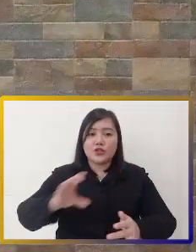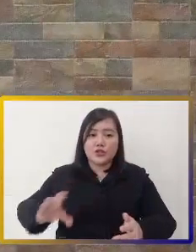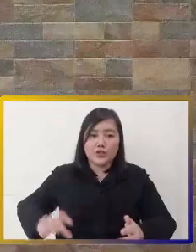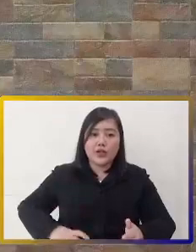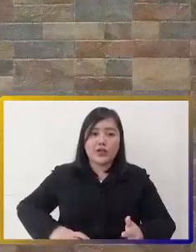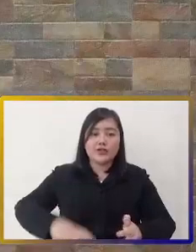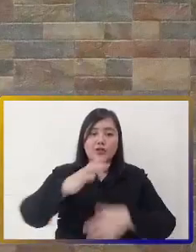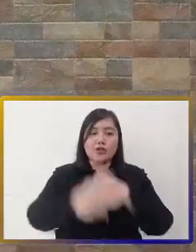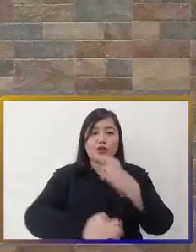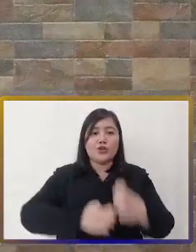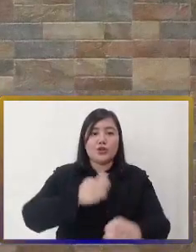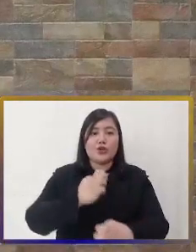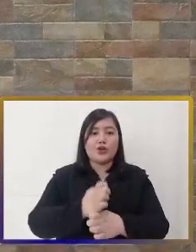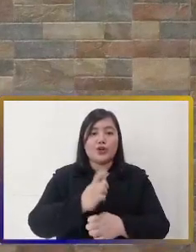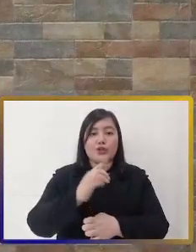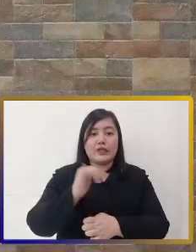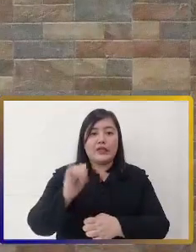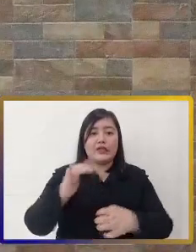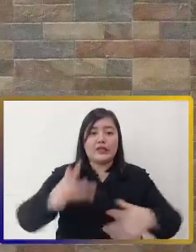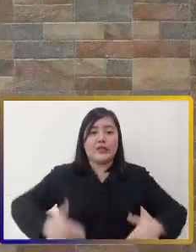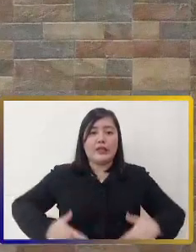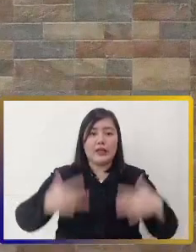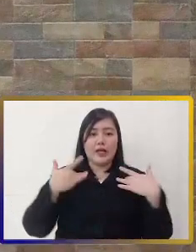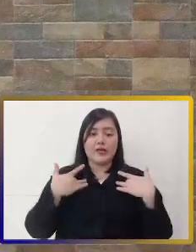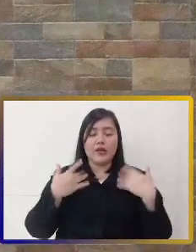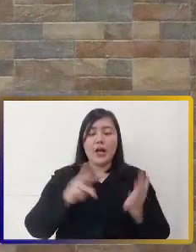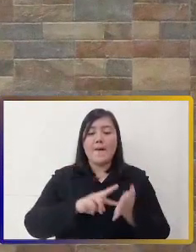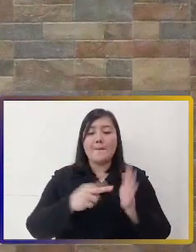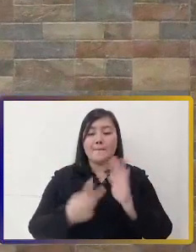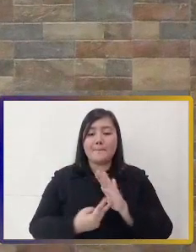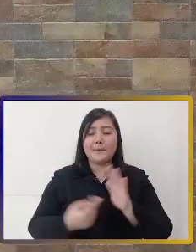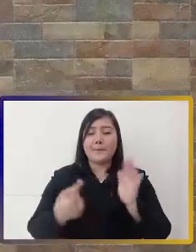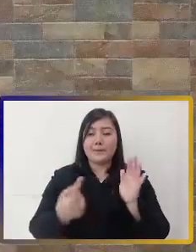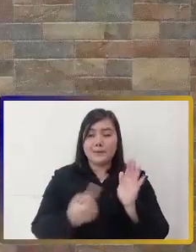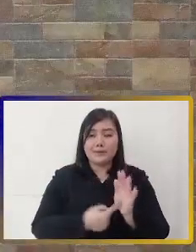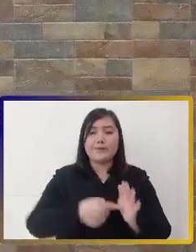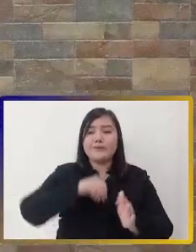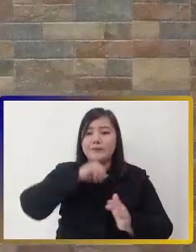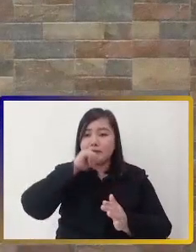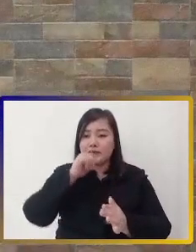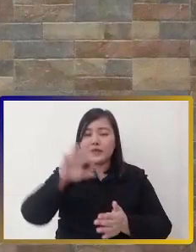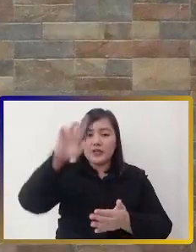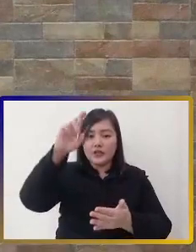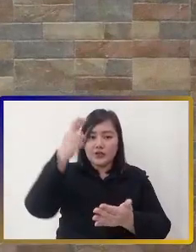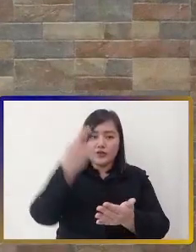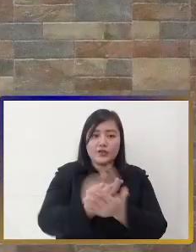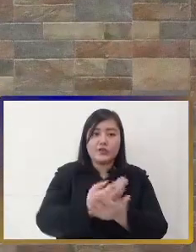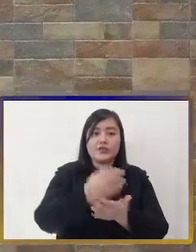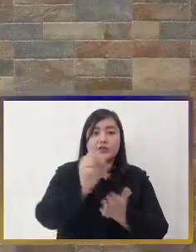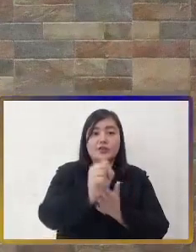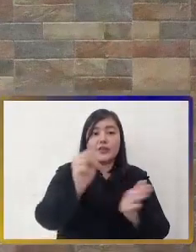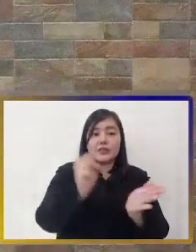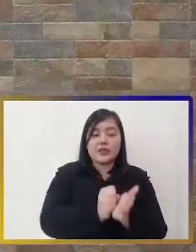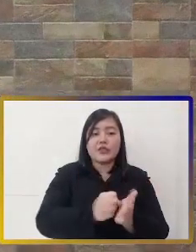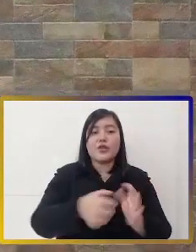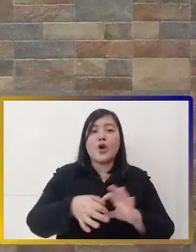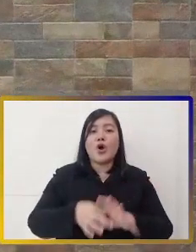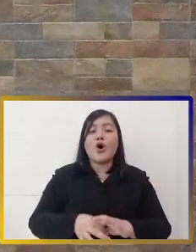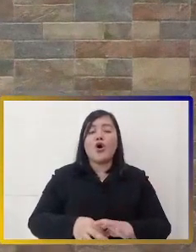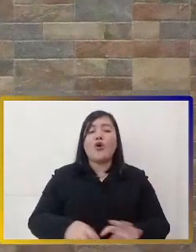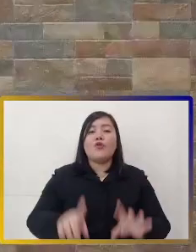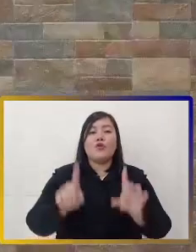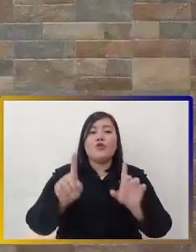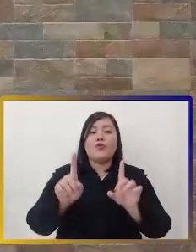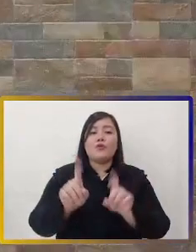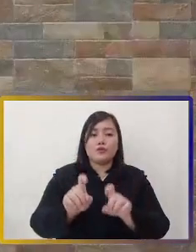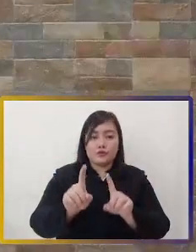natagpo o hindi nito na-meet yung historical test ng Panginoong Jesucristo kung saan makikita po natin yung sinasabi po ng Biblia